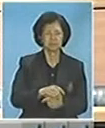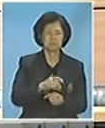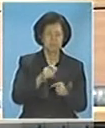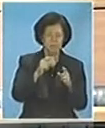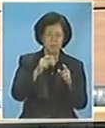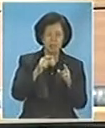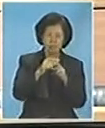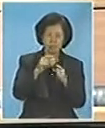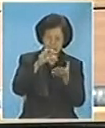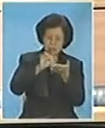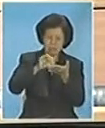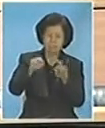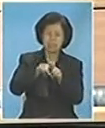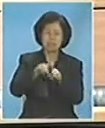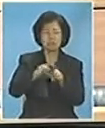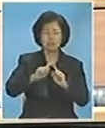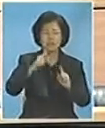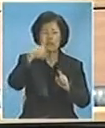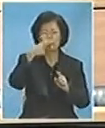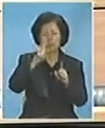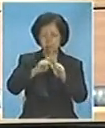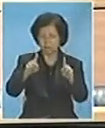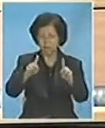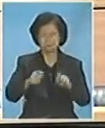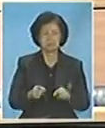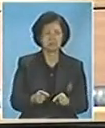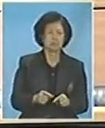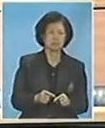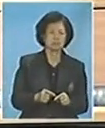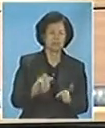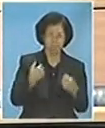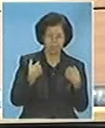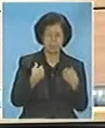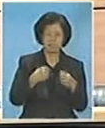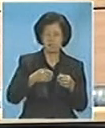หรือแม้ว่าล่าสุดผลจากการออกหวยเบิ้ล66